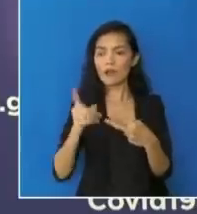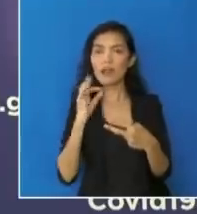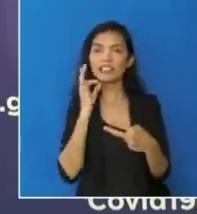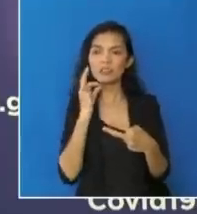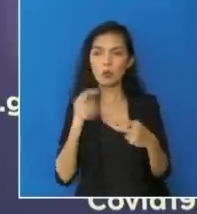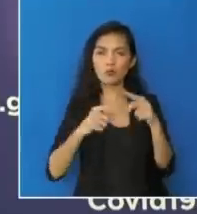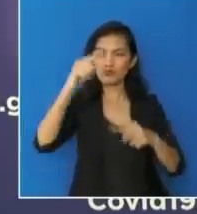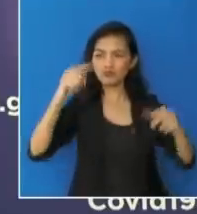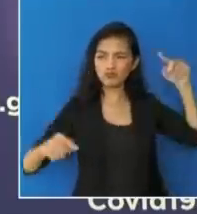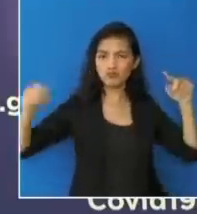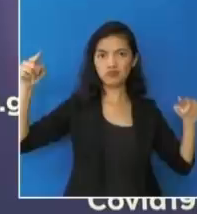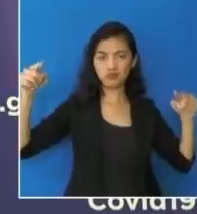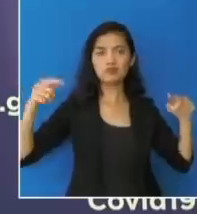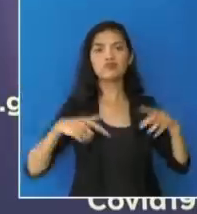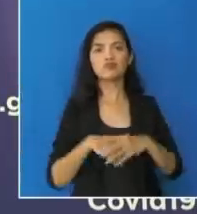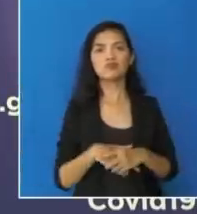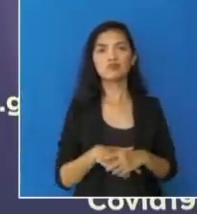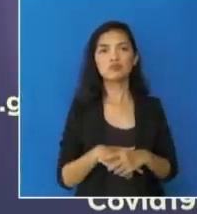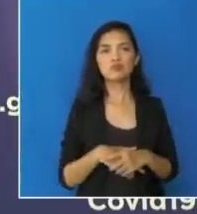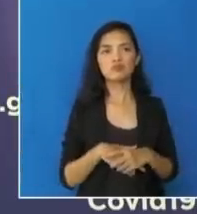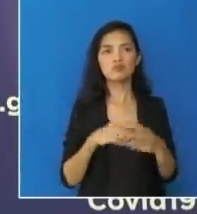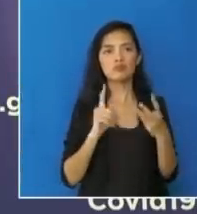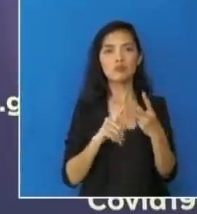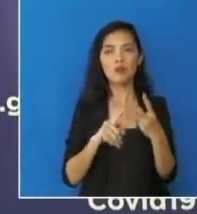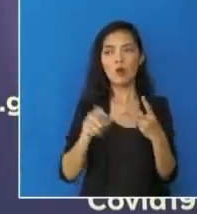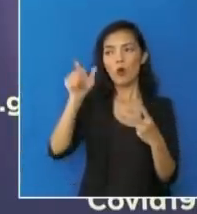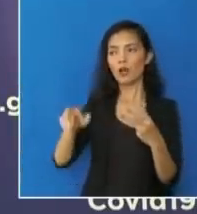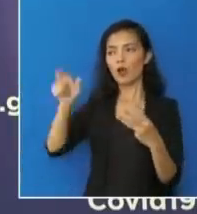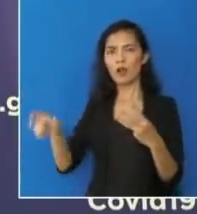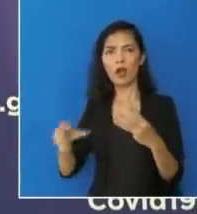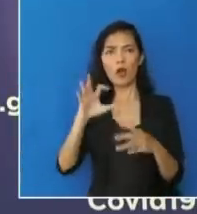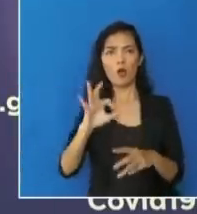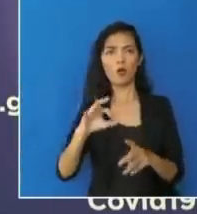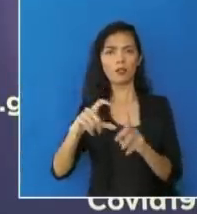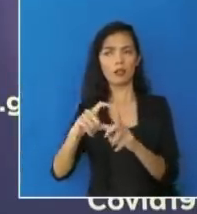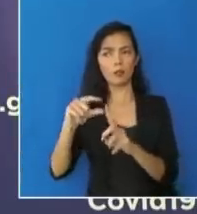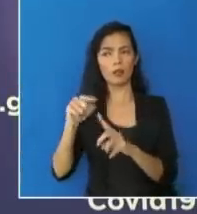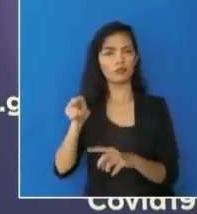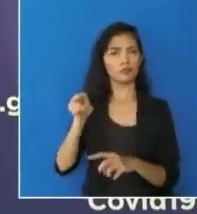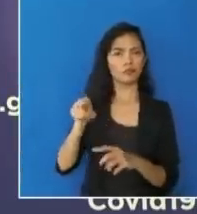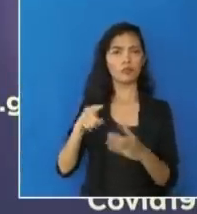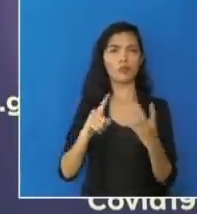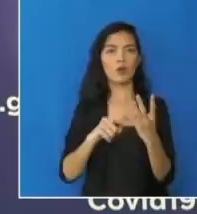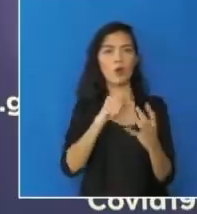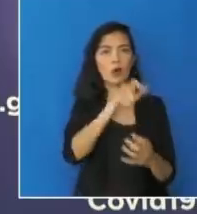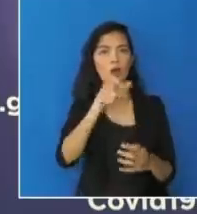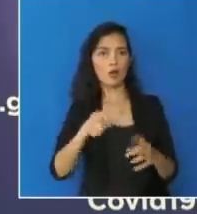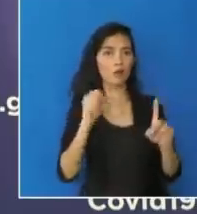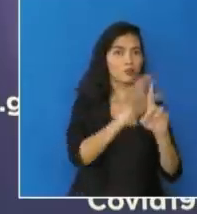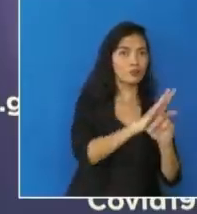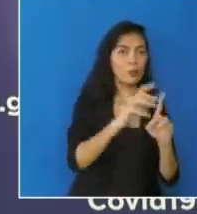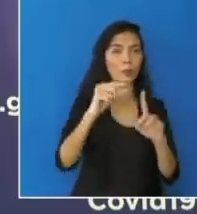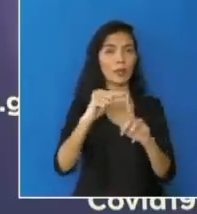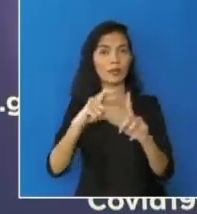sama, baik terkait dengan ODP, baik terkait dengan PDP,